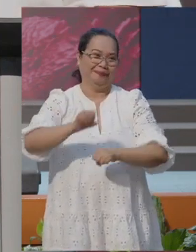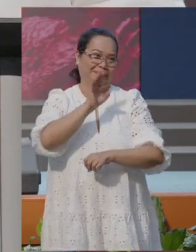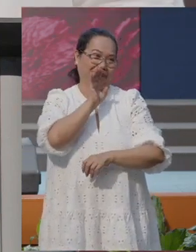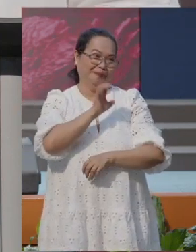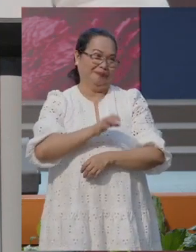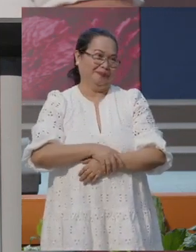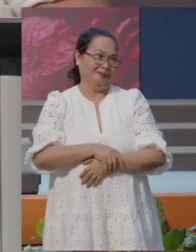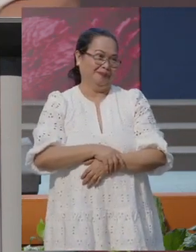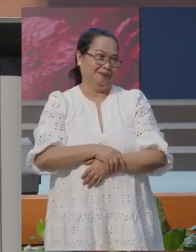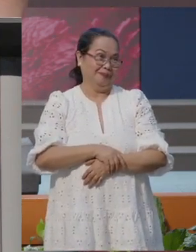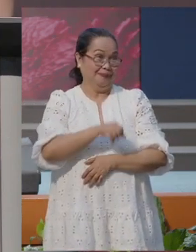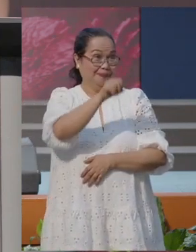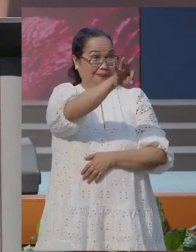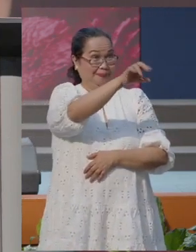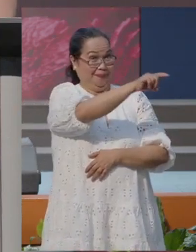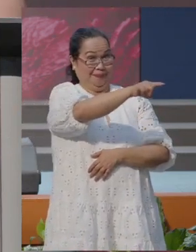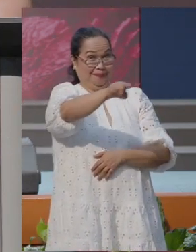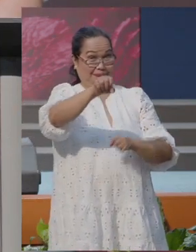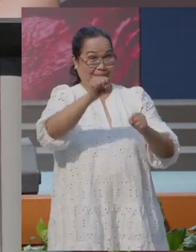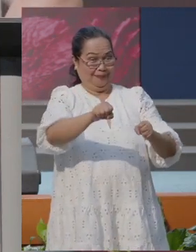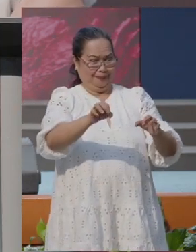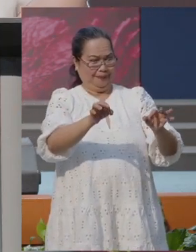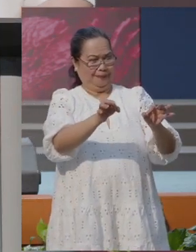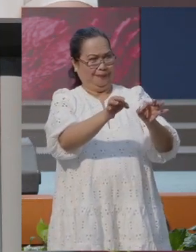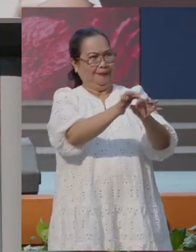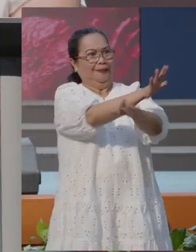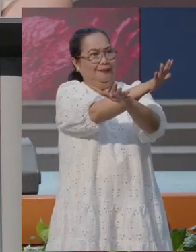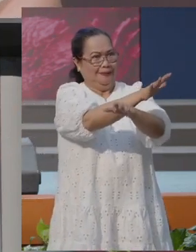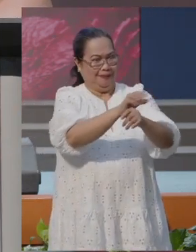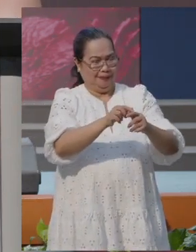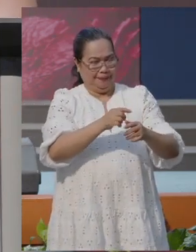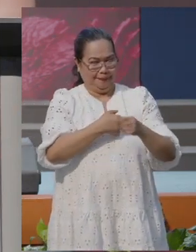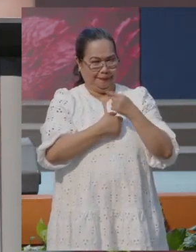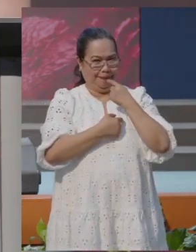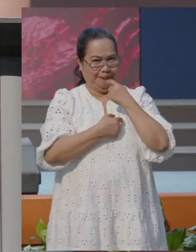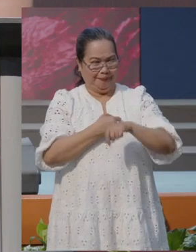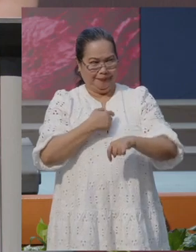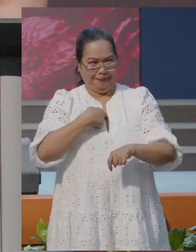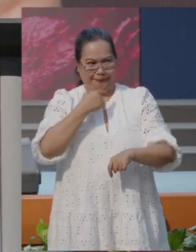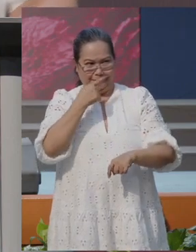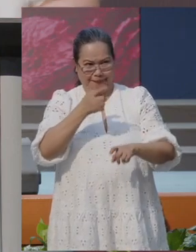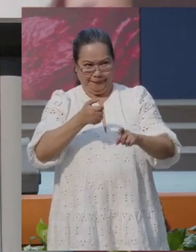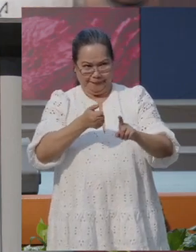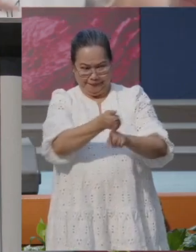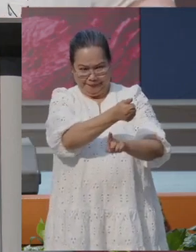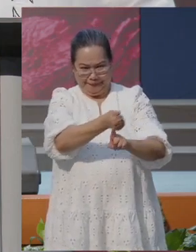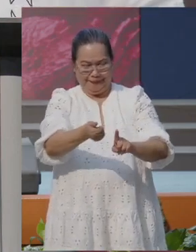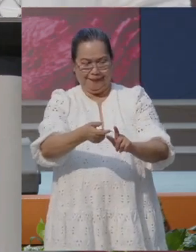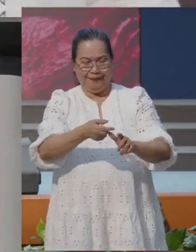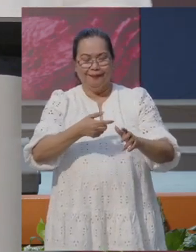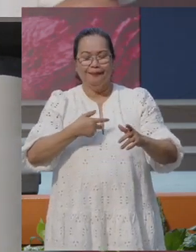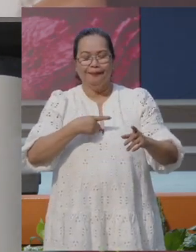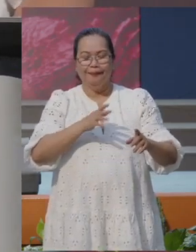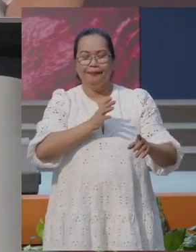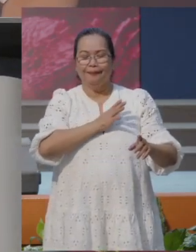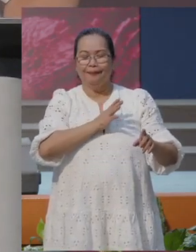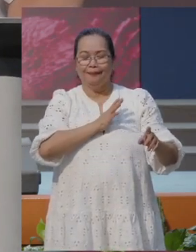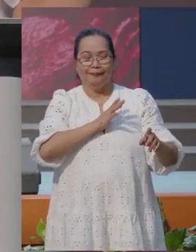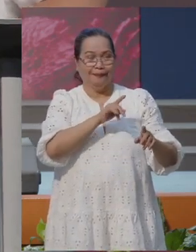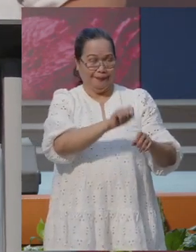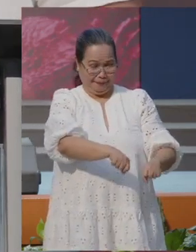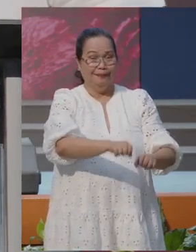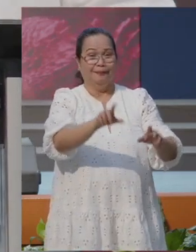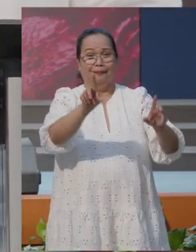kung kaya nyong gawin sa nag-hate sa inyo, na sumusumpa sa inyo, maabuso sa inyo, kaya nyong gawin sa lahat.